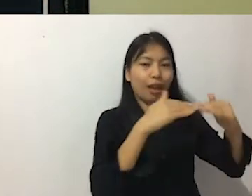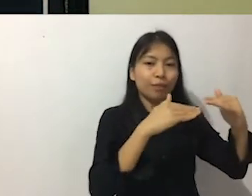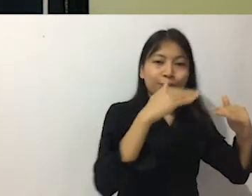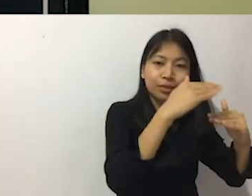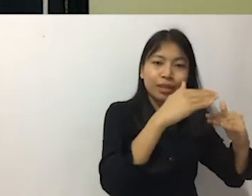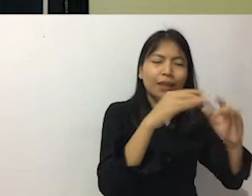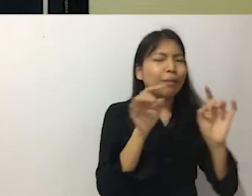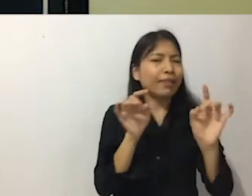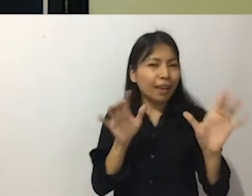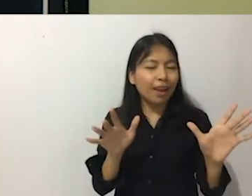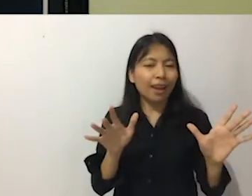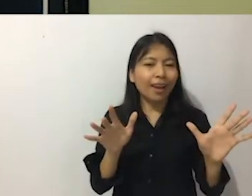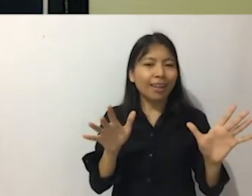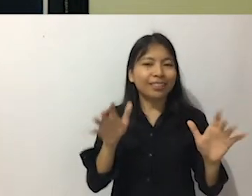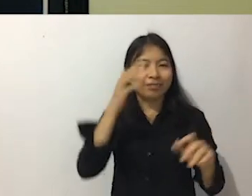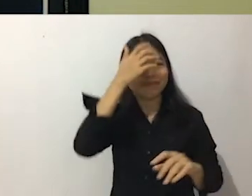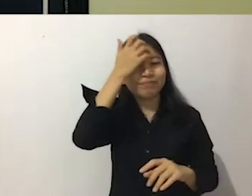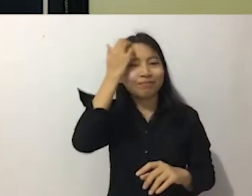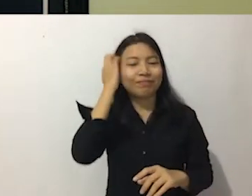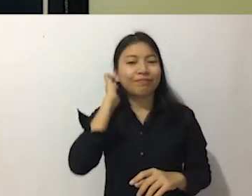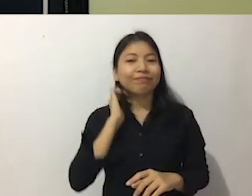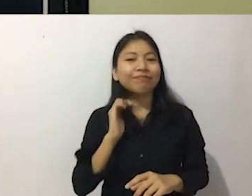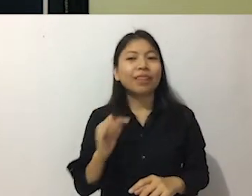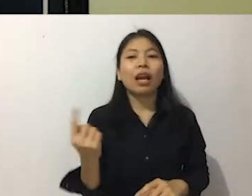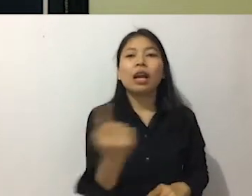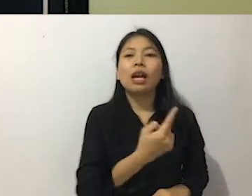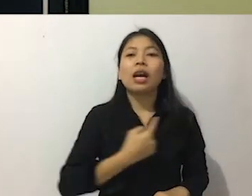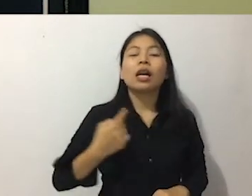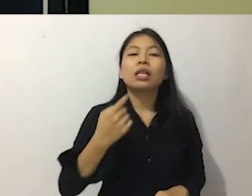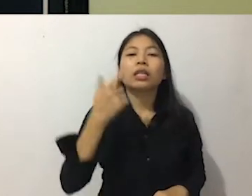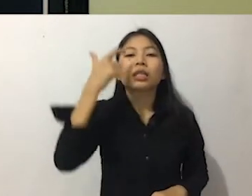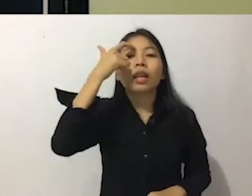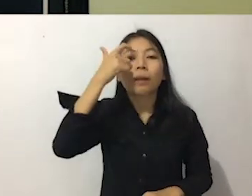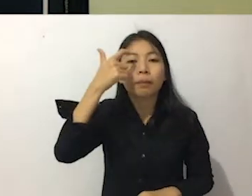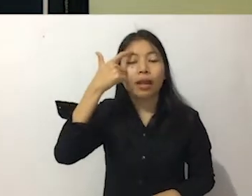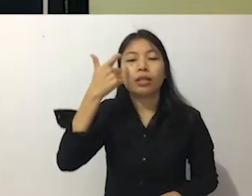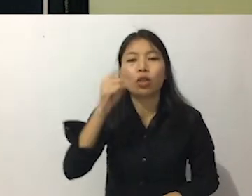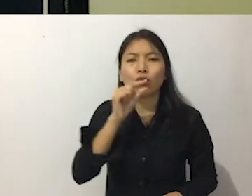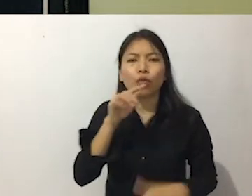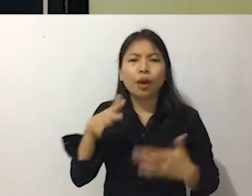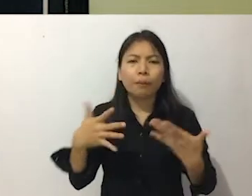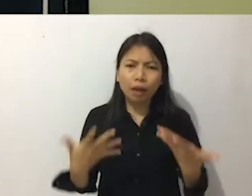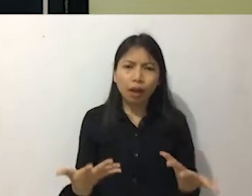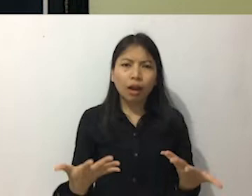lain adalah kita juga belajar untuk menerima